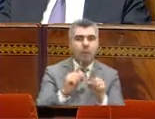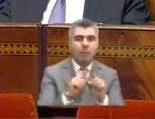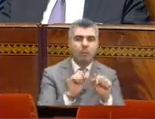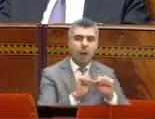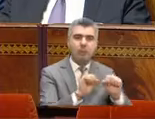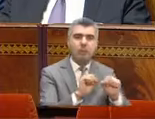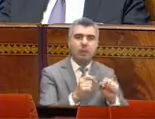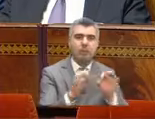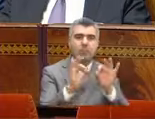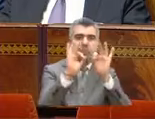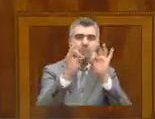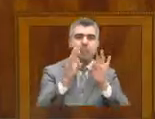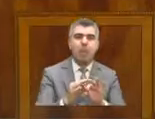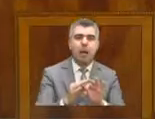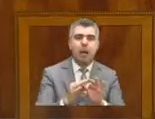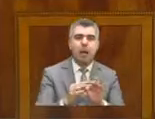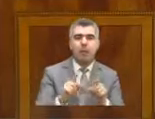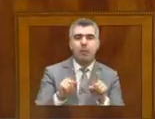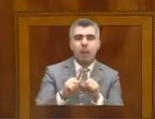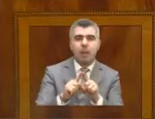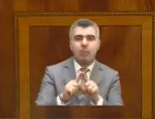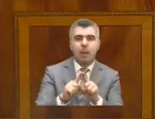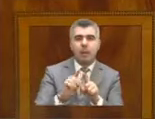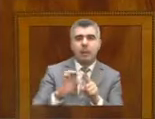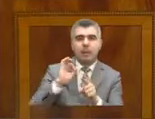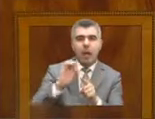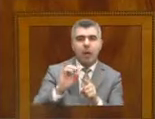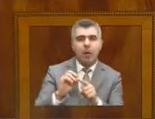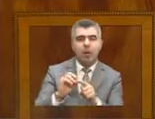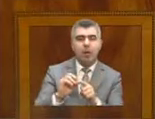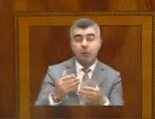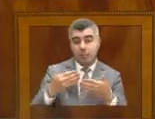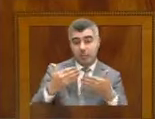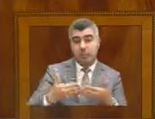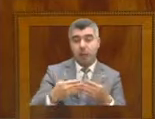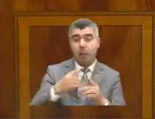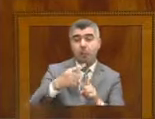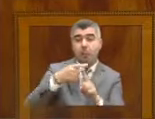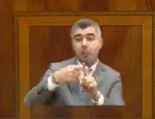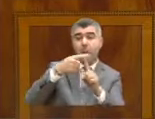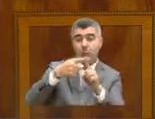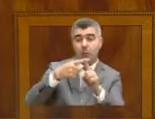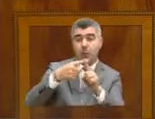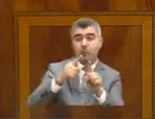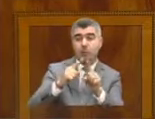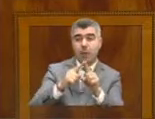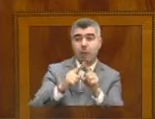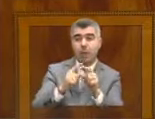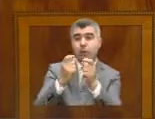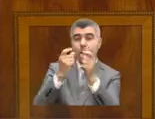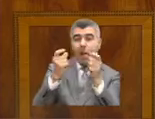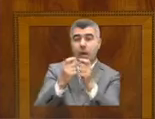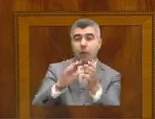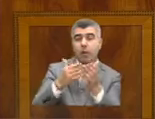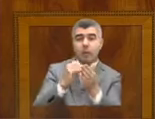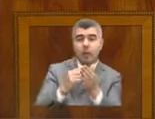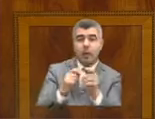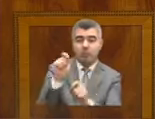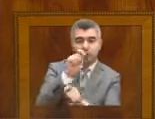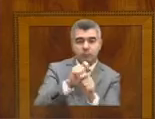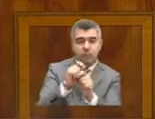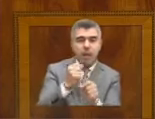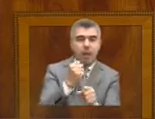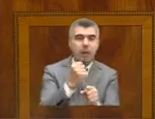المالية لمخاطر الانزلاق، حيث تمكنا من رفع ميزانية الاستثمار بمستويات